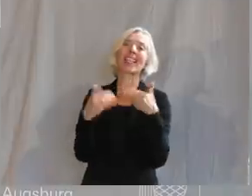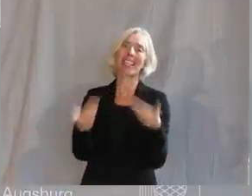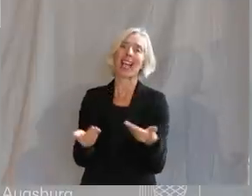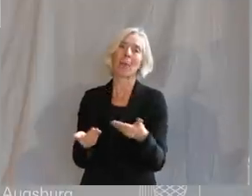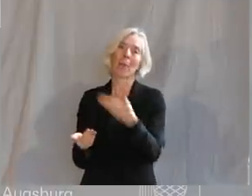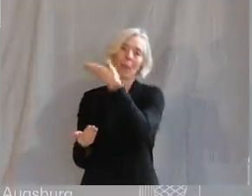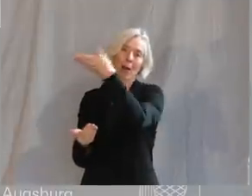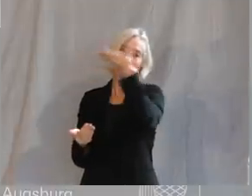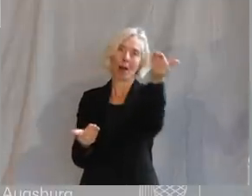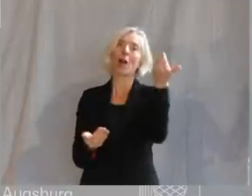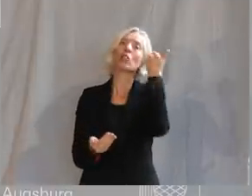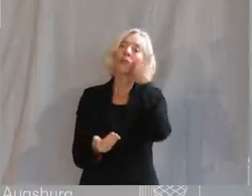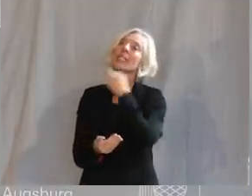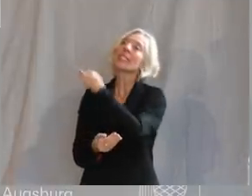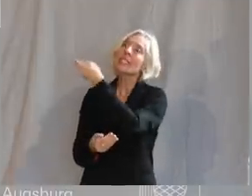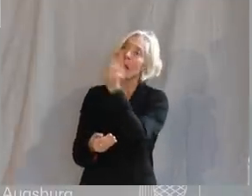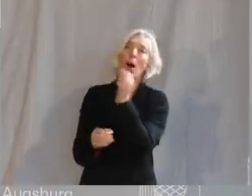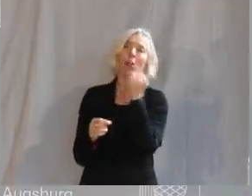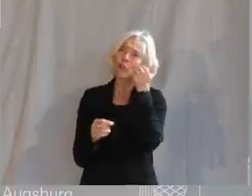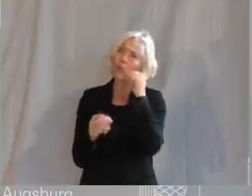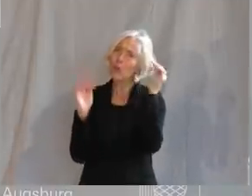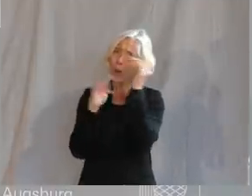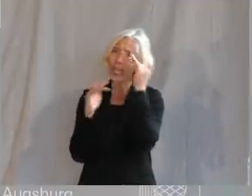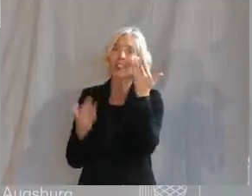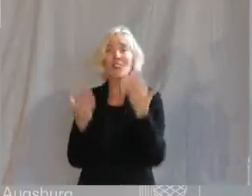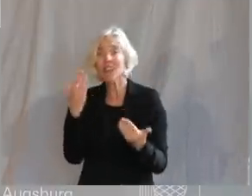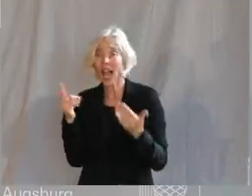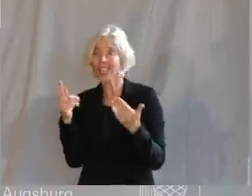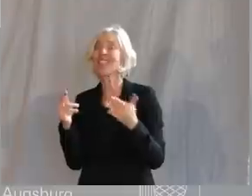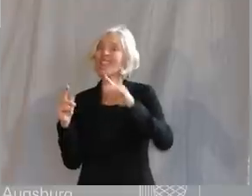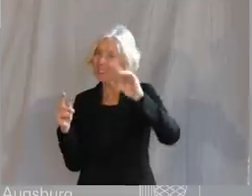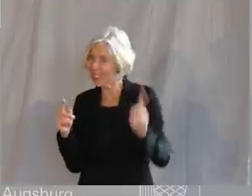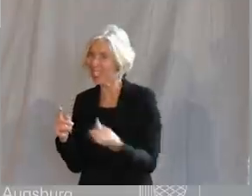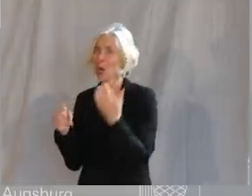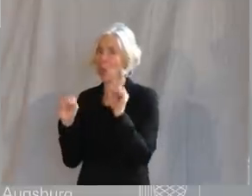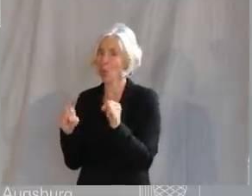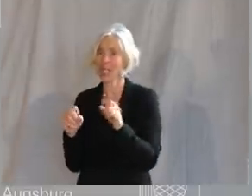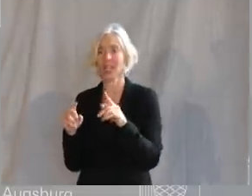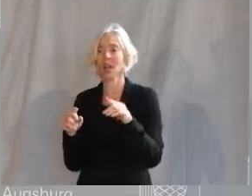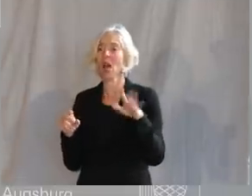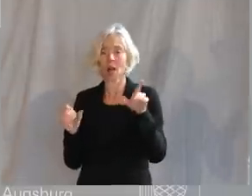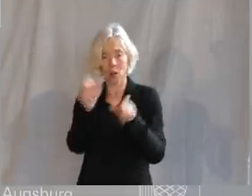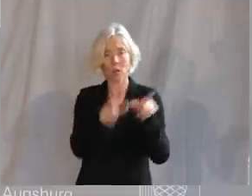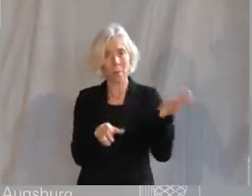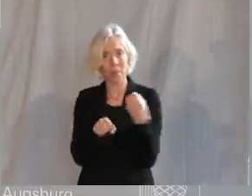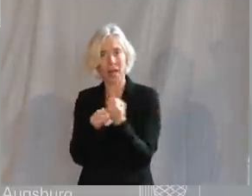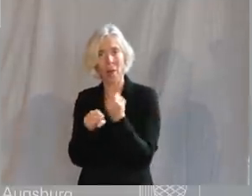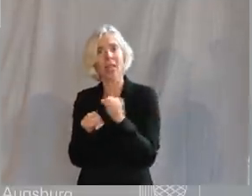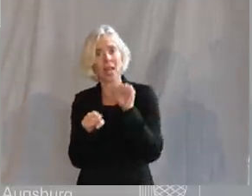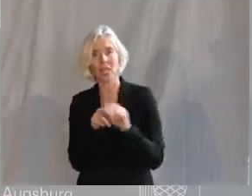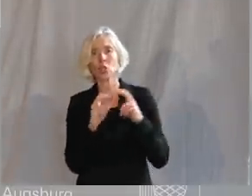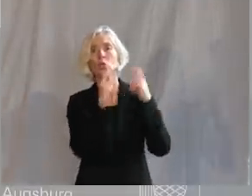Sie, inwieweit auch Homeoffice-Möglichkeiten in Ihren Betrieben wieder möglich sind. Schauen Sie, ob eben Arbeitssituationen auch